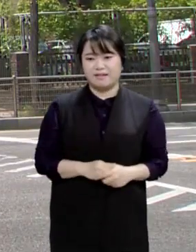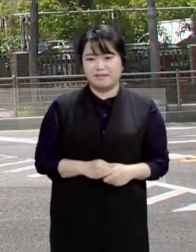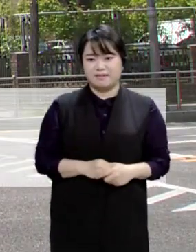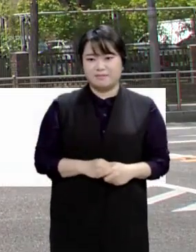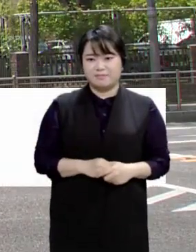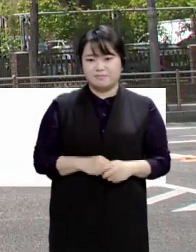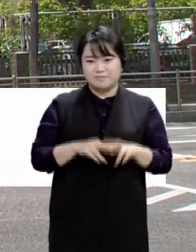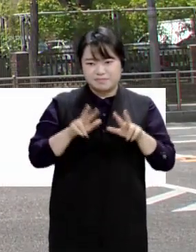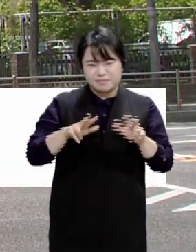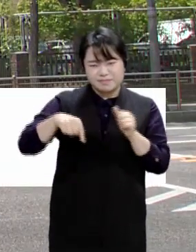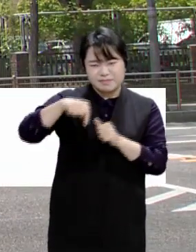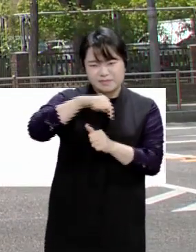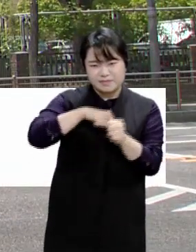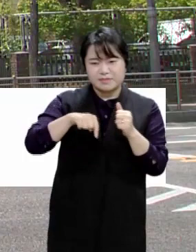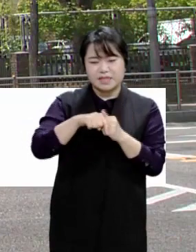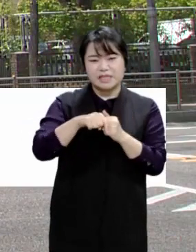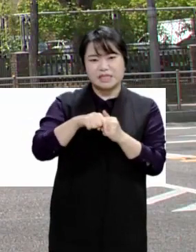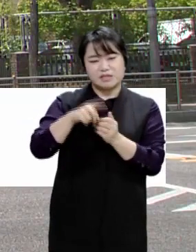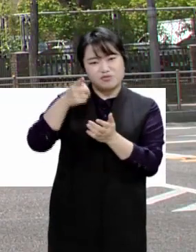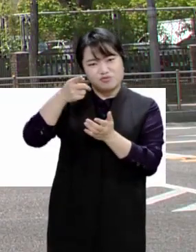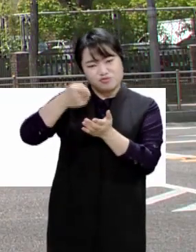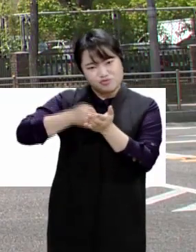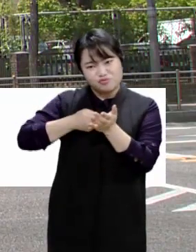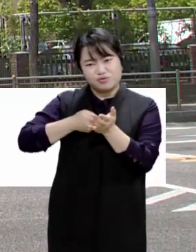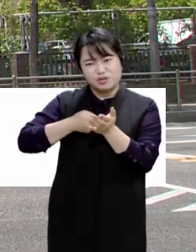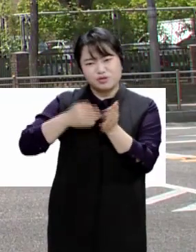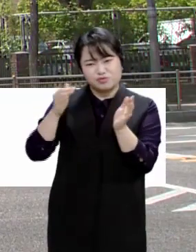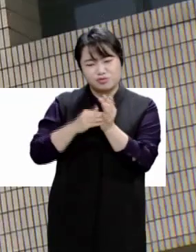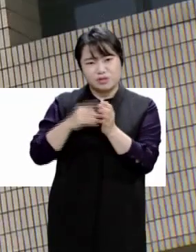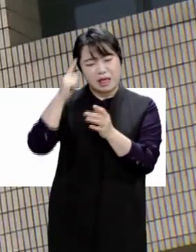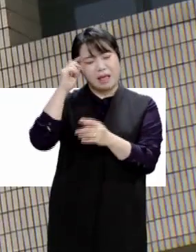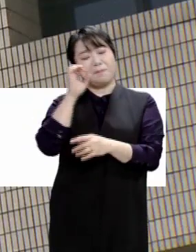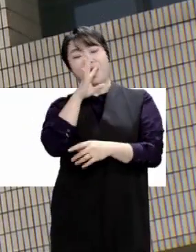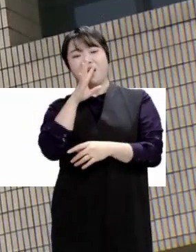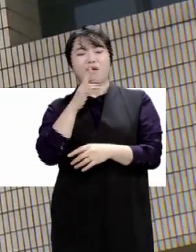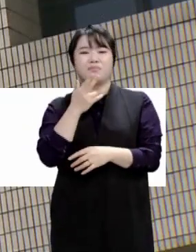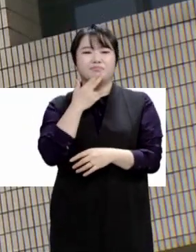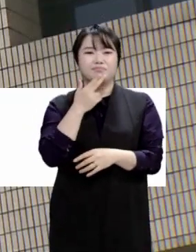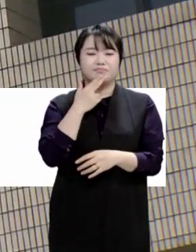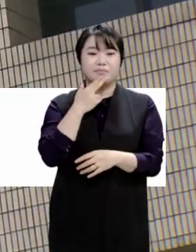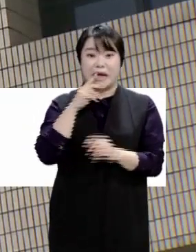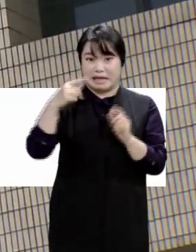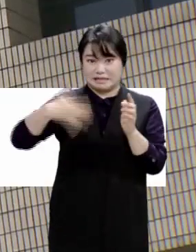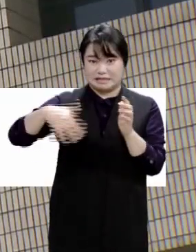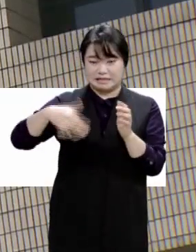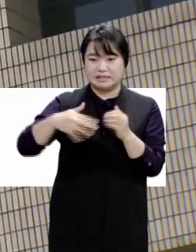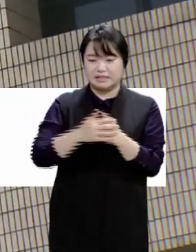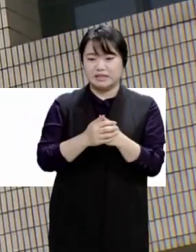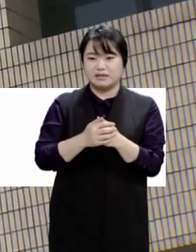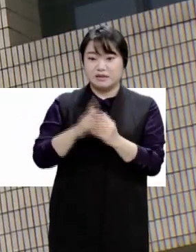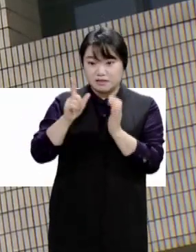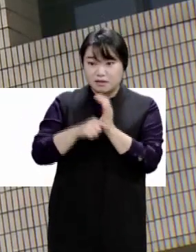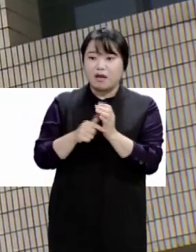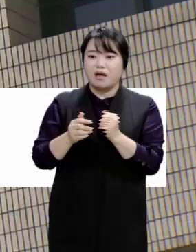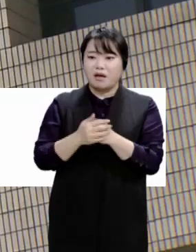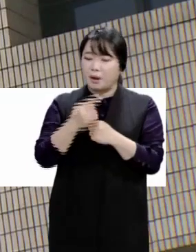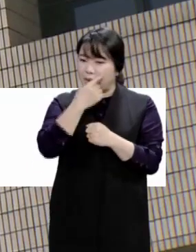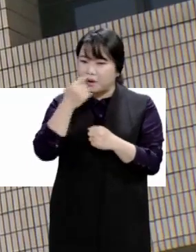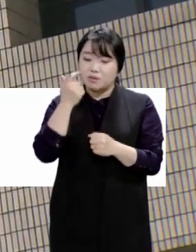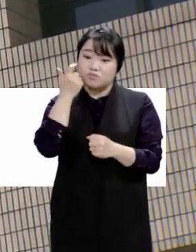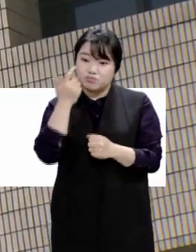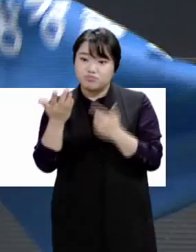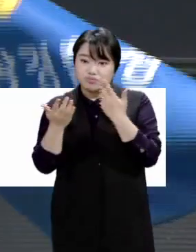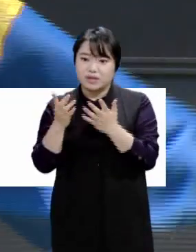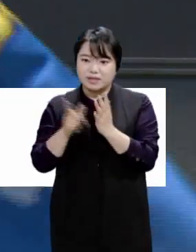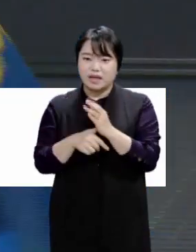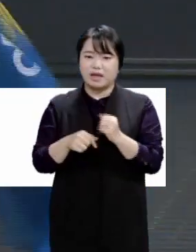지금 치료나 이런 걸 받는 과정에서 완전히 의식이 없는 상태는 아니었거든요. 그래서 그때만 해도 그 제가 확인했을